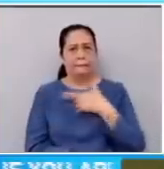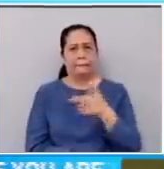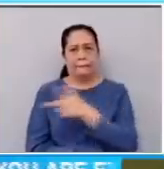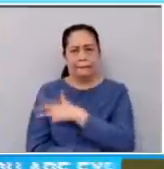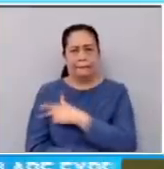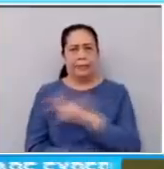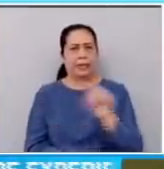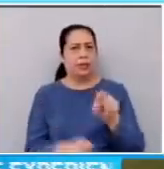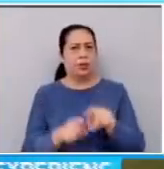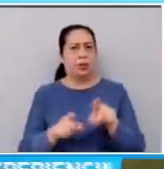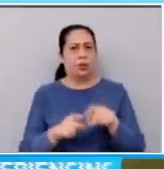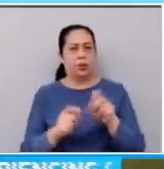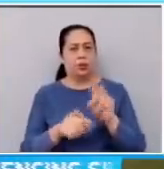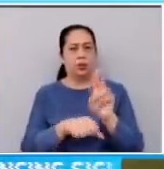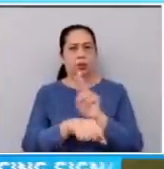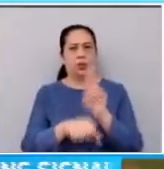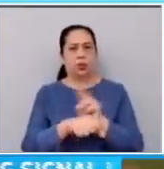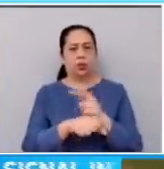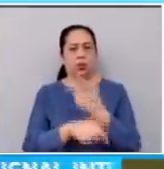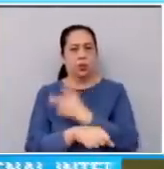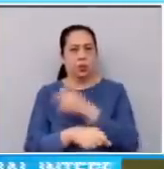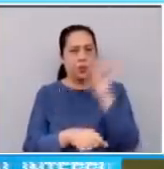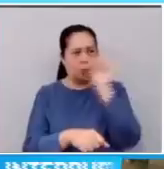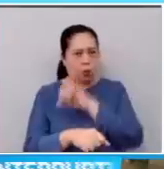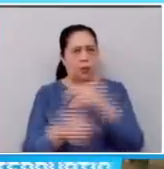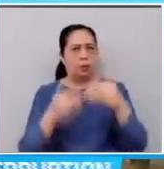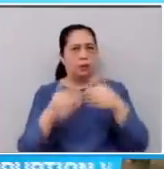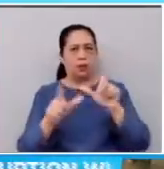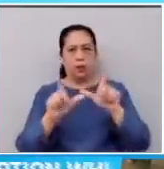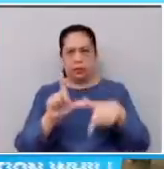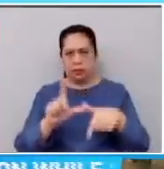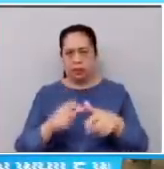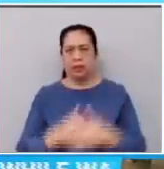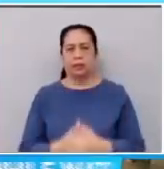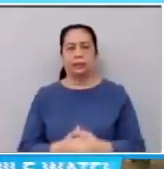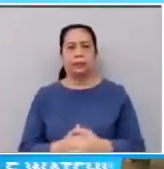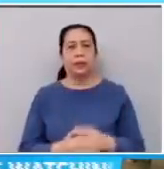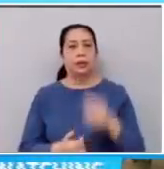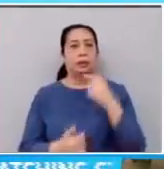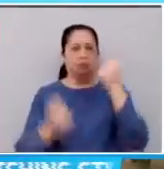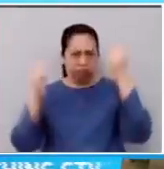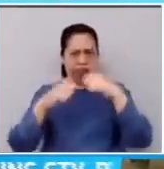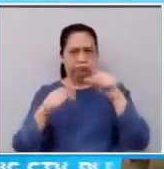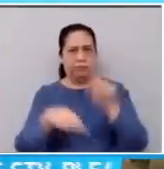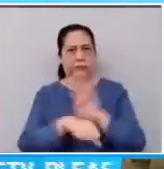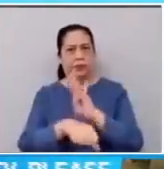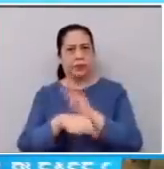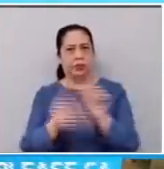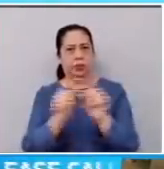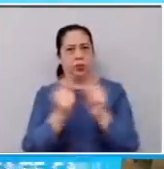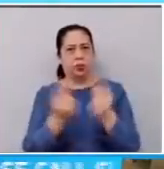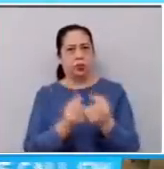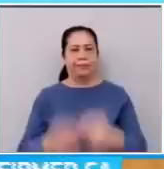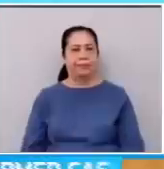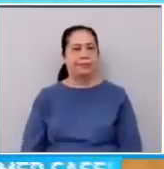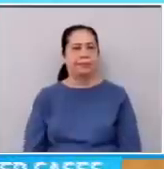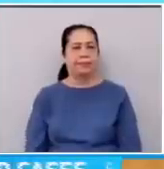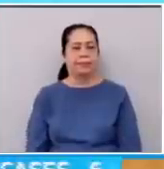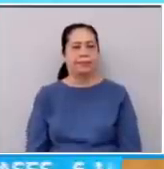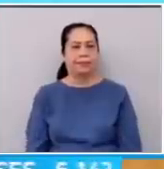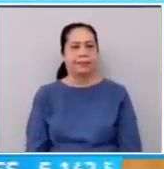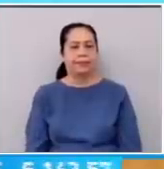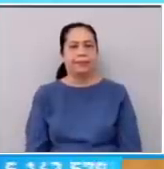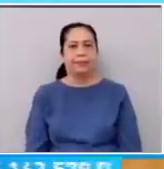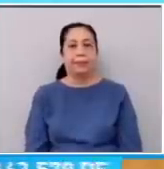kasing magamit ang mga bakuna bago ito mag-expire. Sang-ayon ang ilang business group sa mungkahi ng tagapayo ng Pangulo. Kung